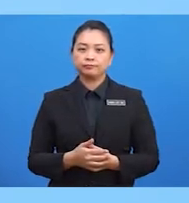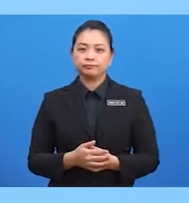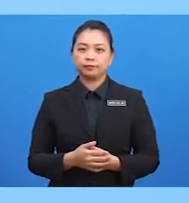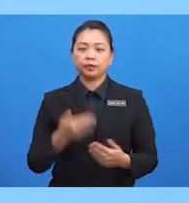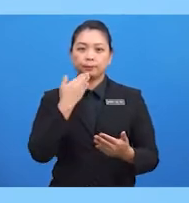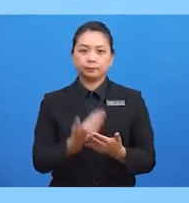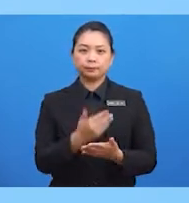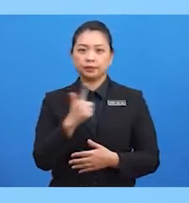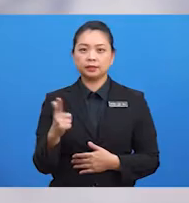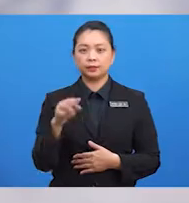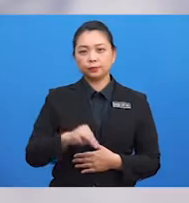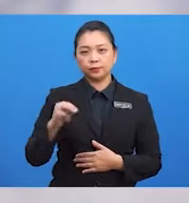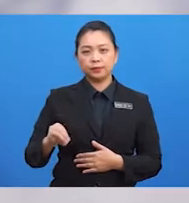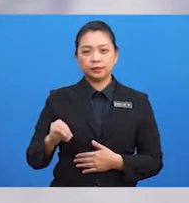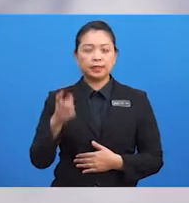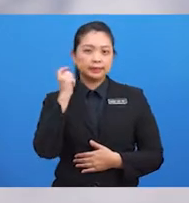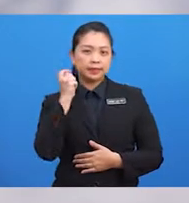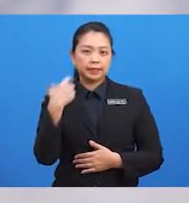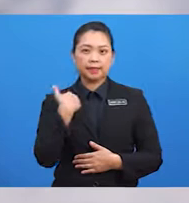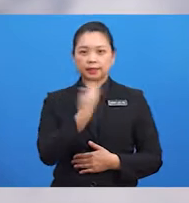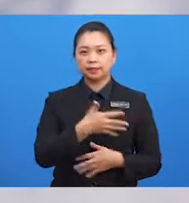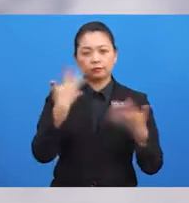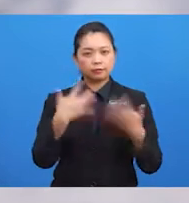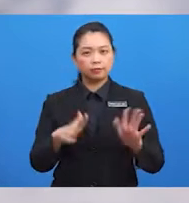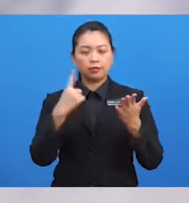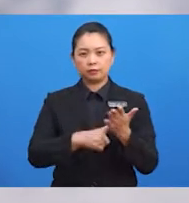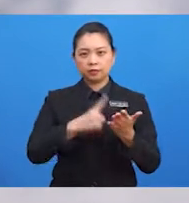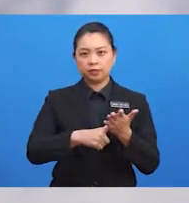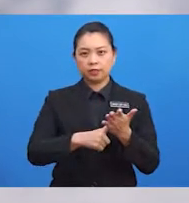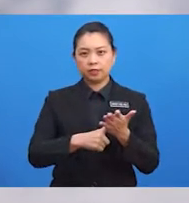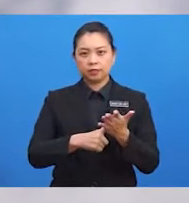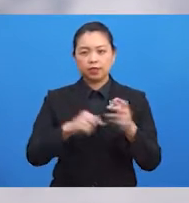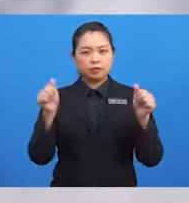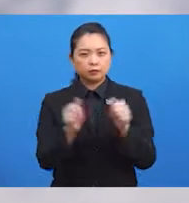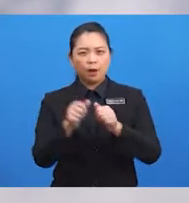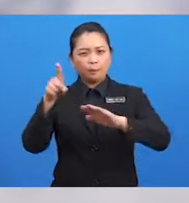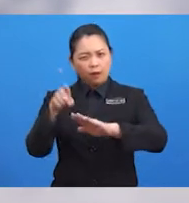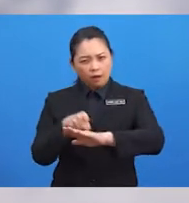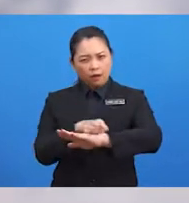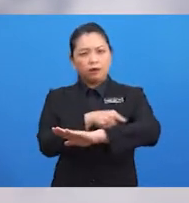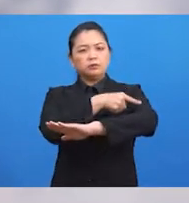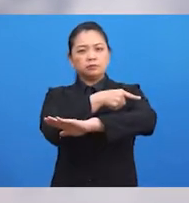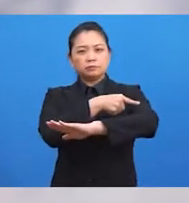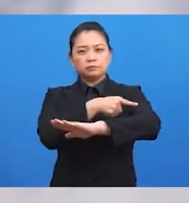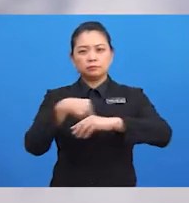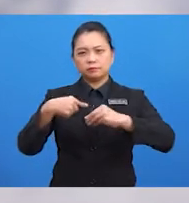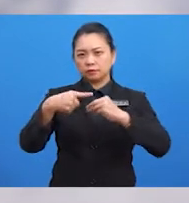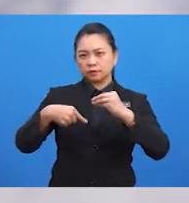Baiklah murid-murid, sebentar tadi kita telah membincangkan dengan panjang lebar